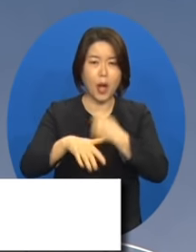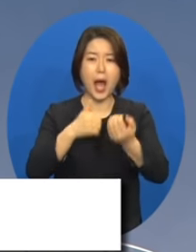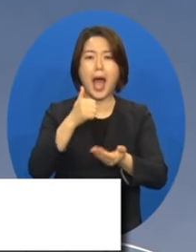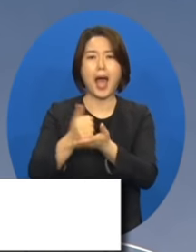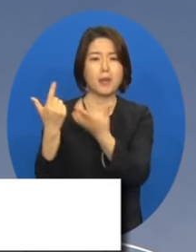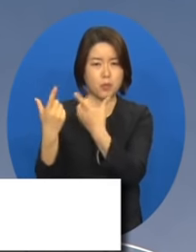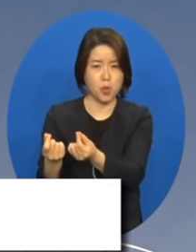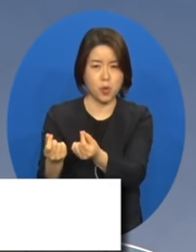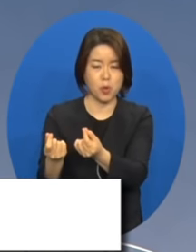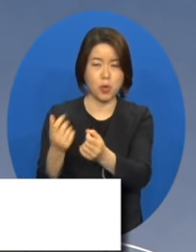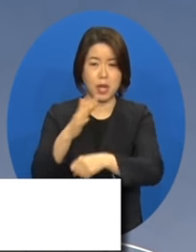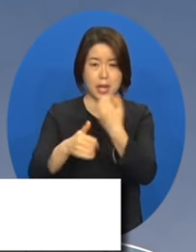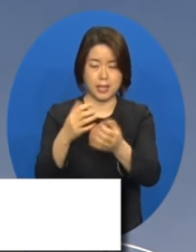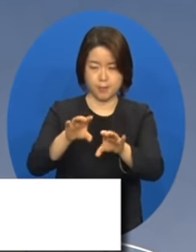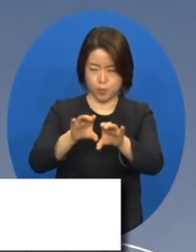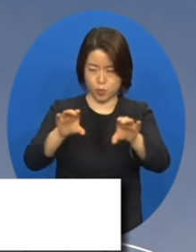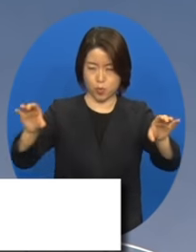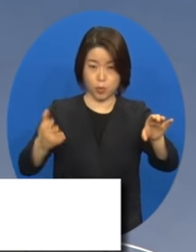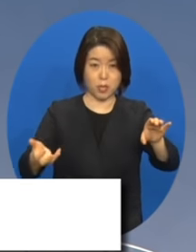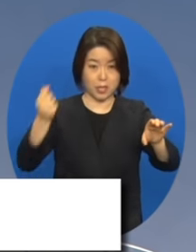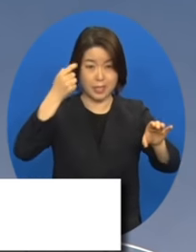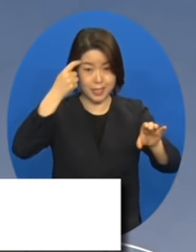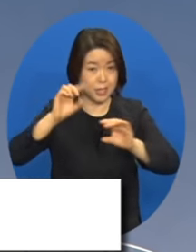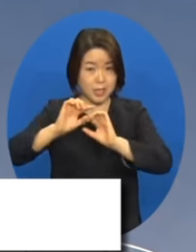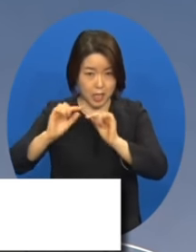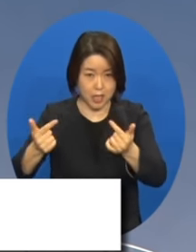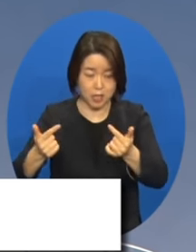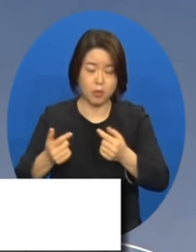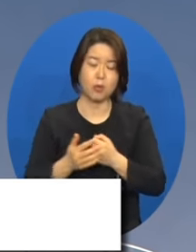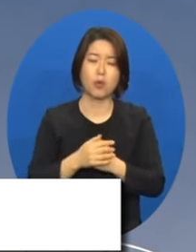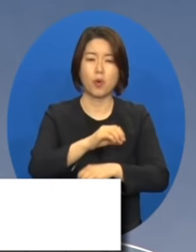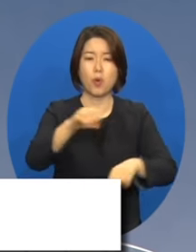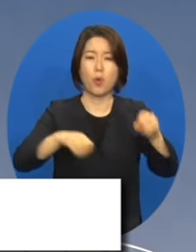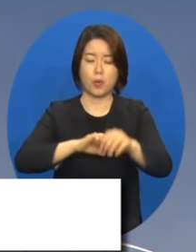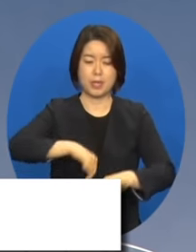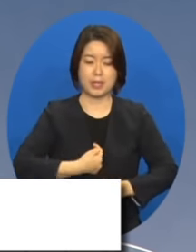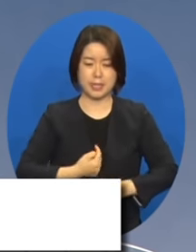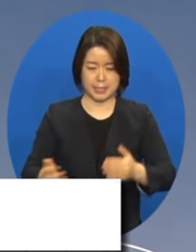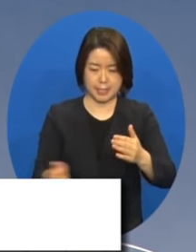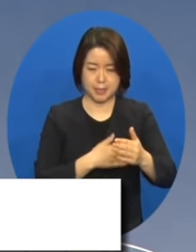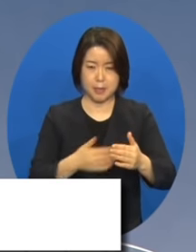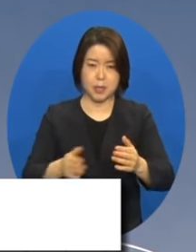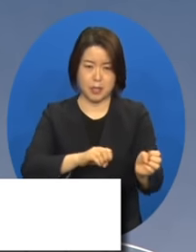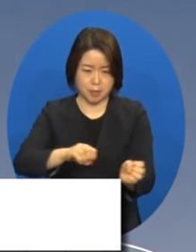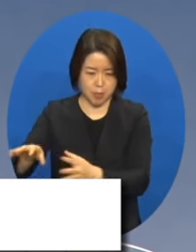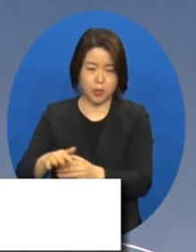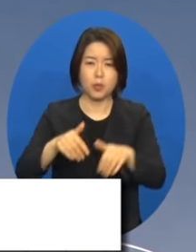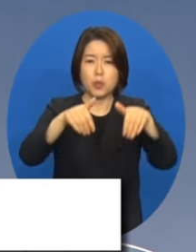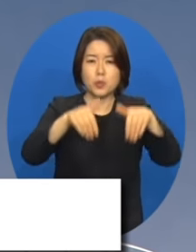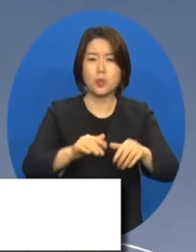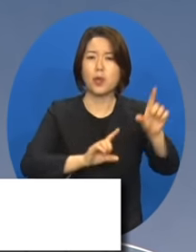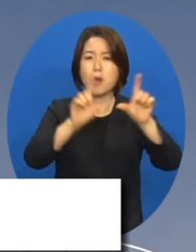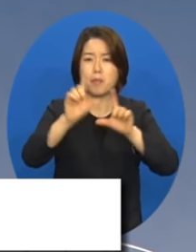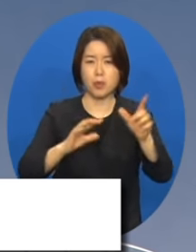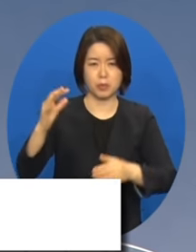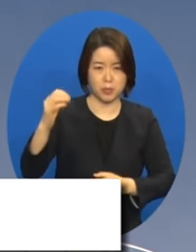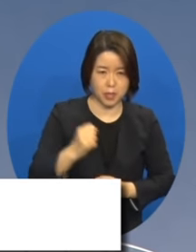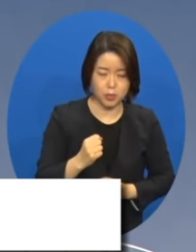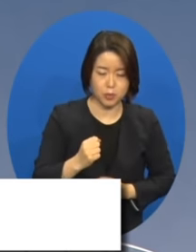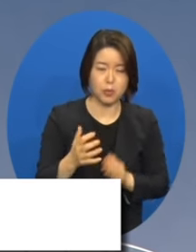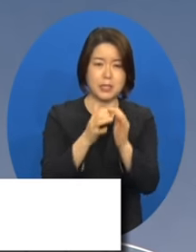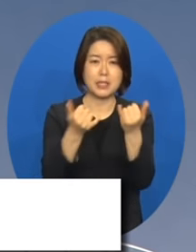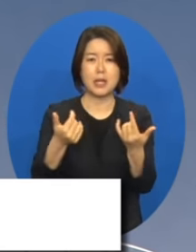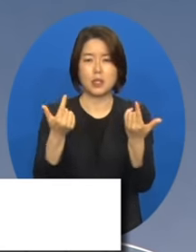하나님과 동등 됨을 취할 것으로 여기지 아니하시고 오히려 자기를 비워 종의 형체를 가지사 사람들과